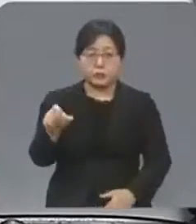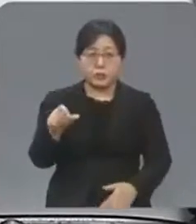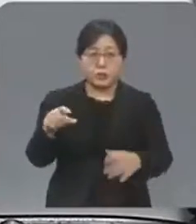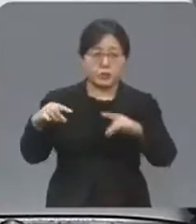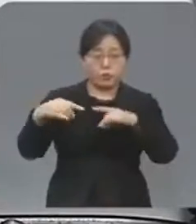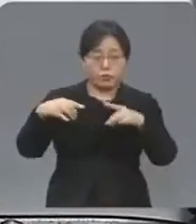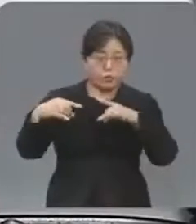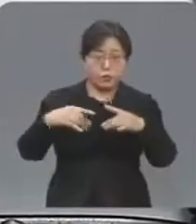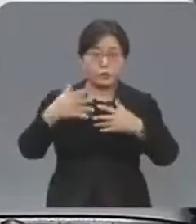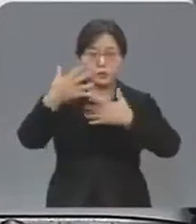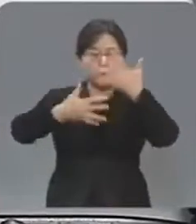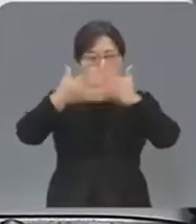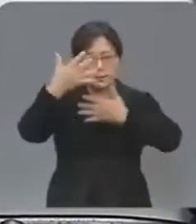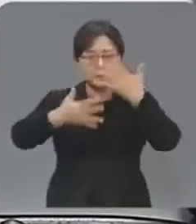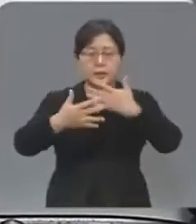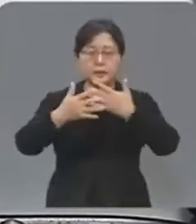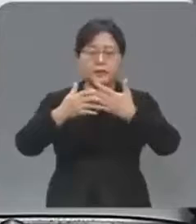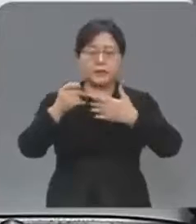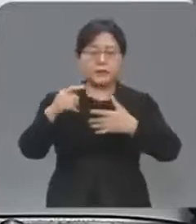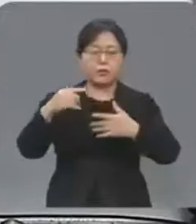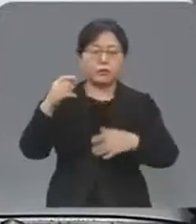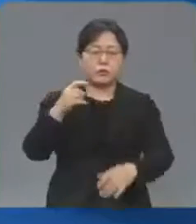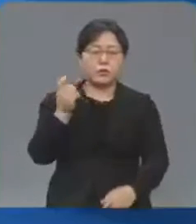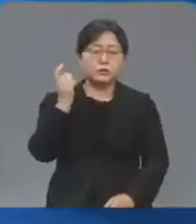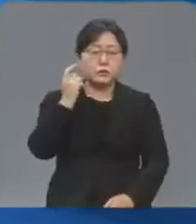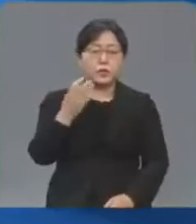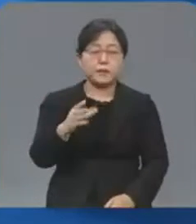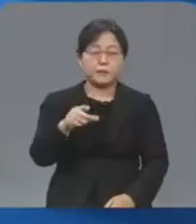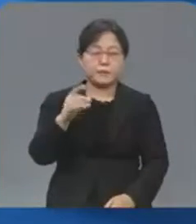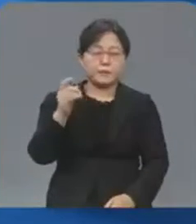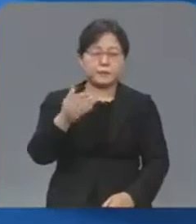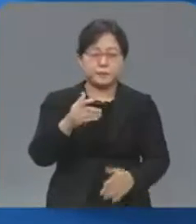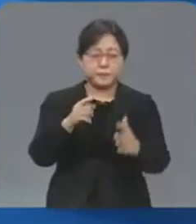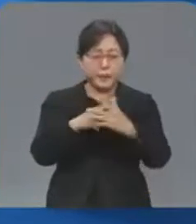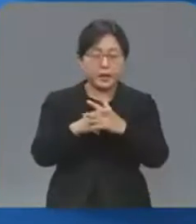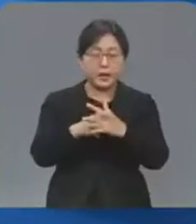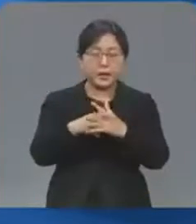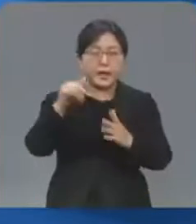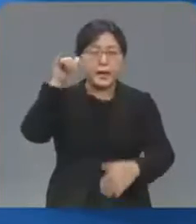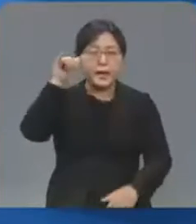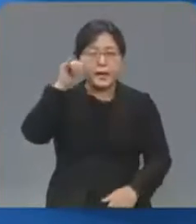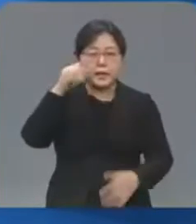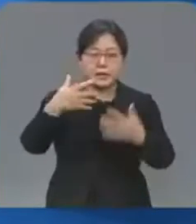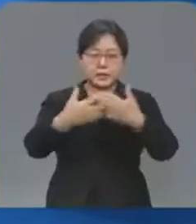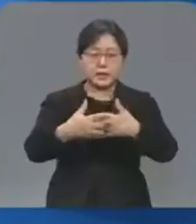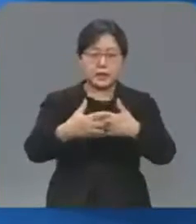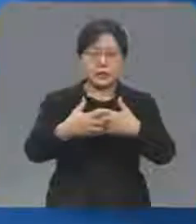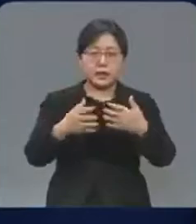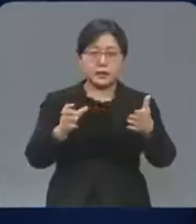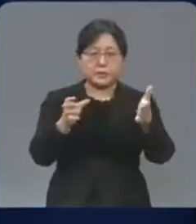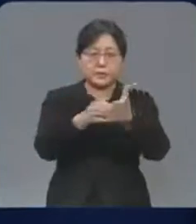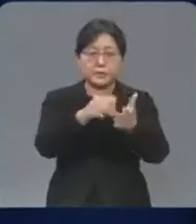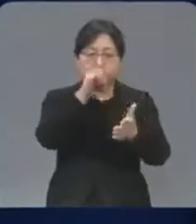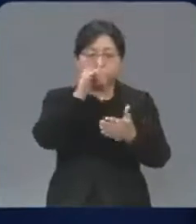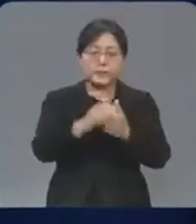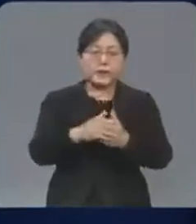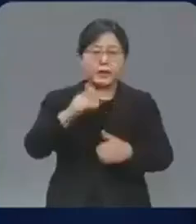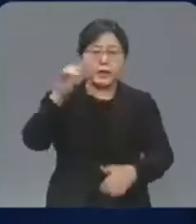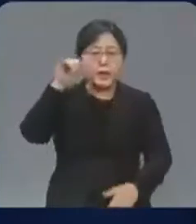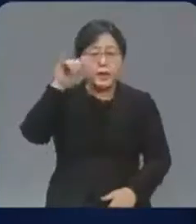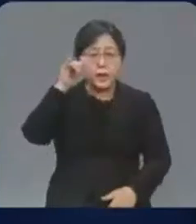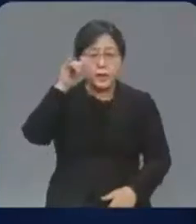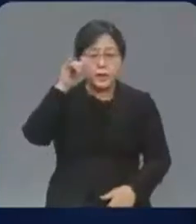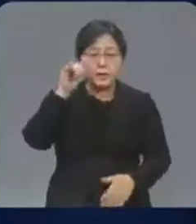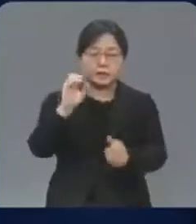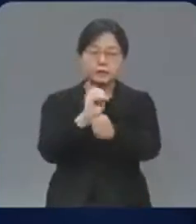장비부터 고해상도 카메라, 그리고 음성인식 단말까지 인공지능, 즉 AI 기기가 구축됐습니다. AI